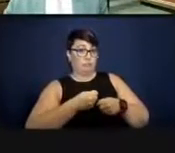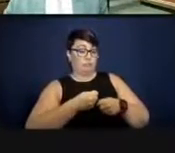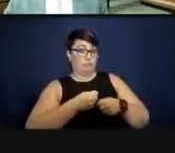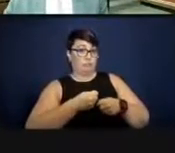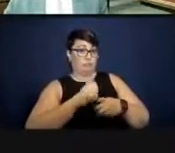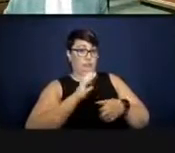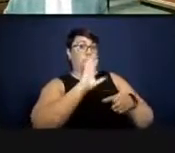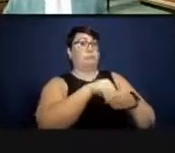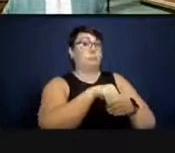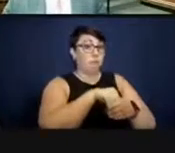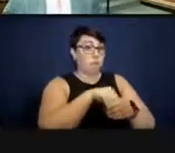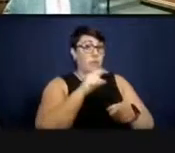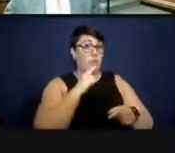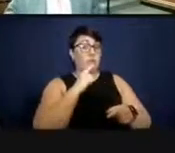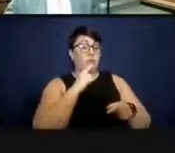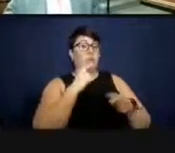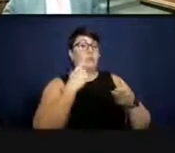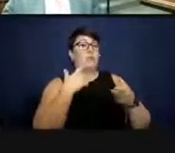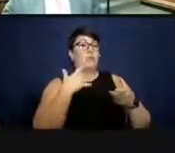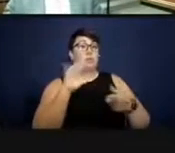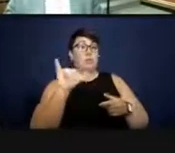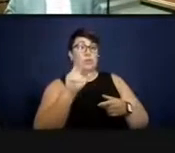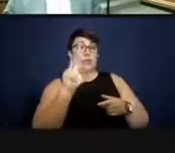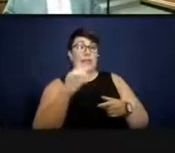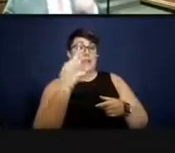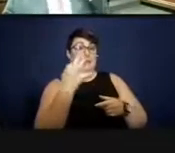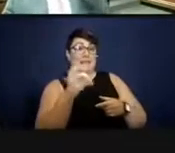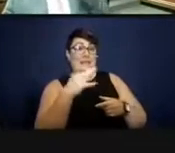ninatumai kwa tunaweza kuendelea. Ndio.